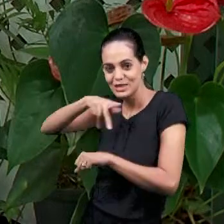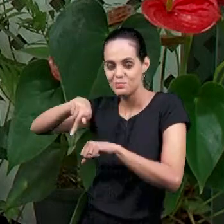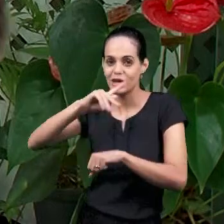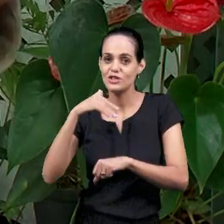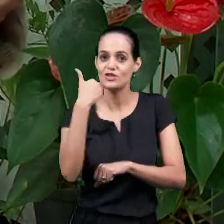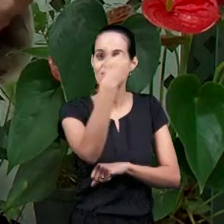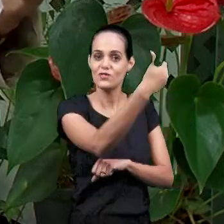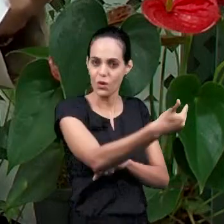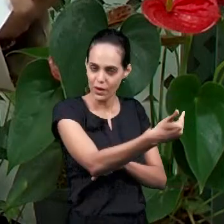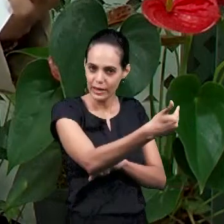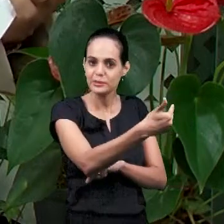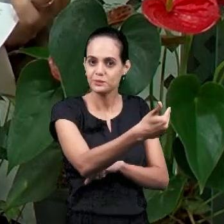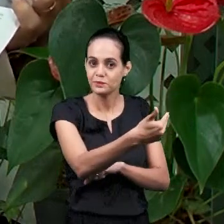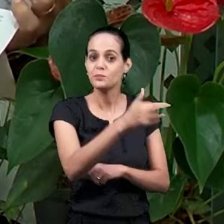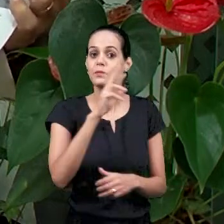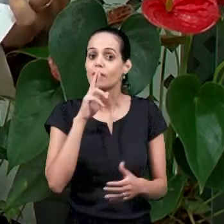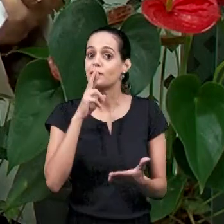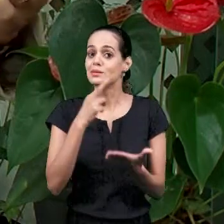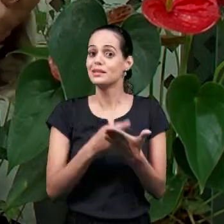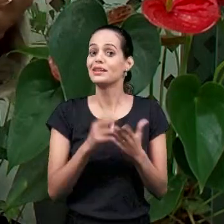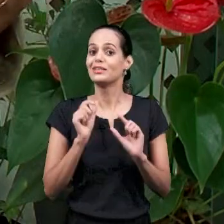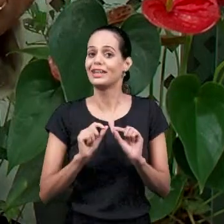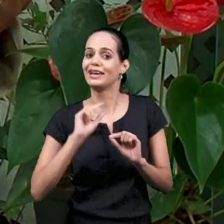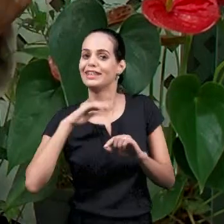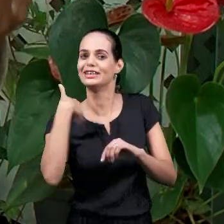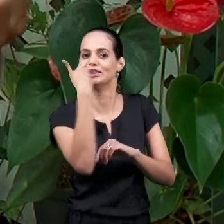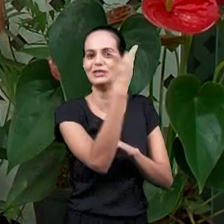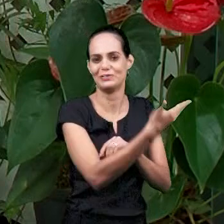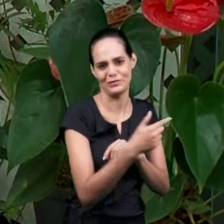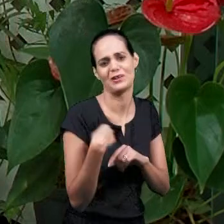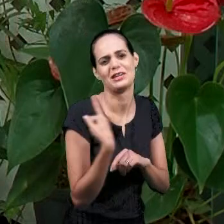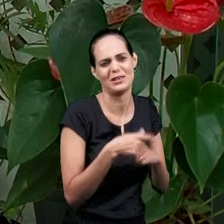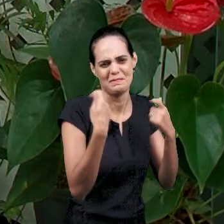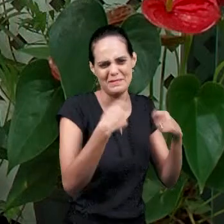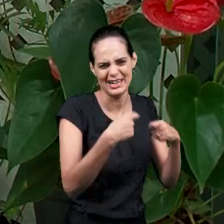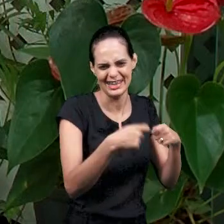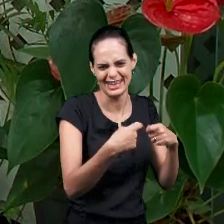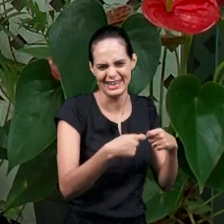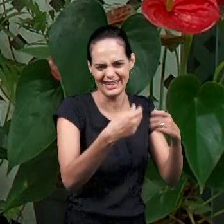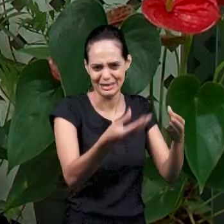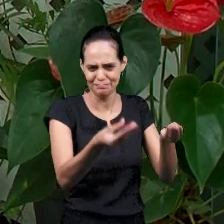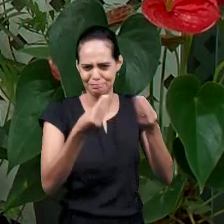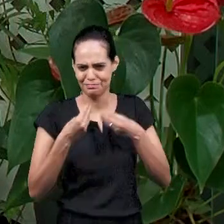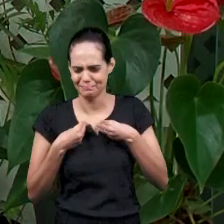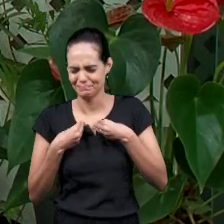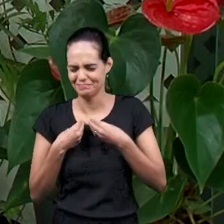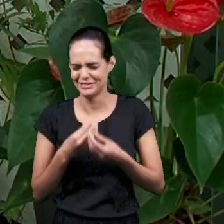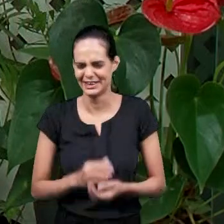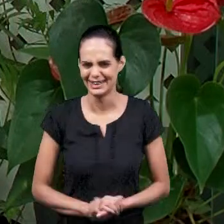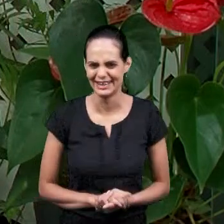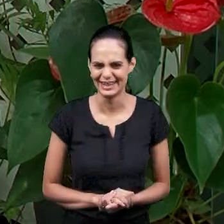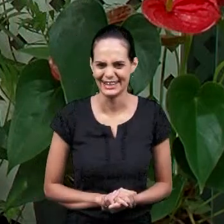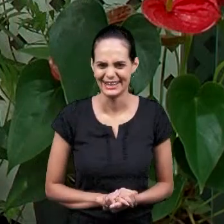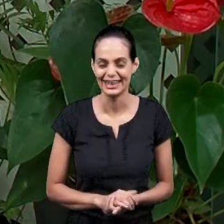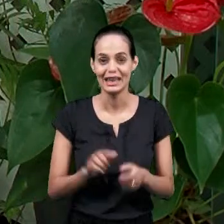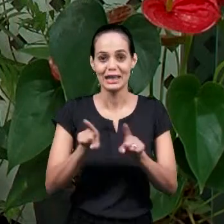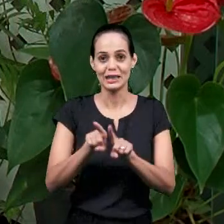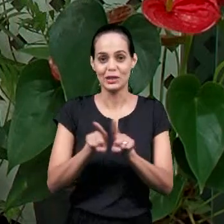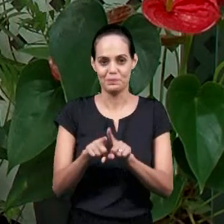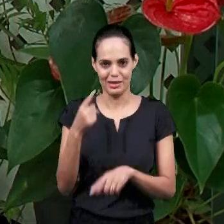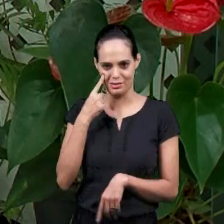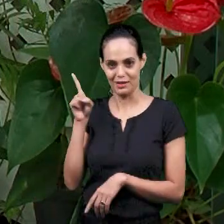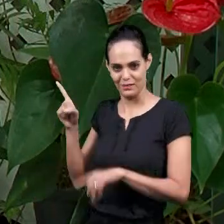Ces jolies personnes ici, de l'étranger, produits importés. Tout ce qu'on a besoin. Donc, regardez